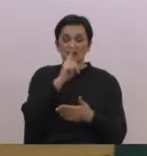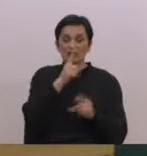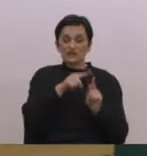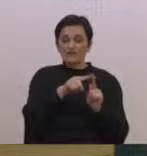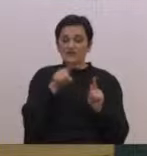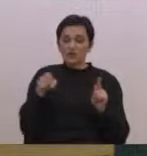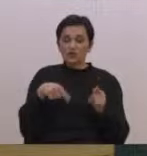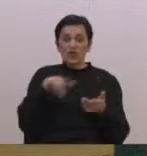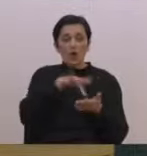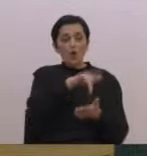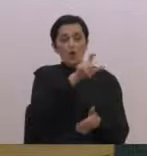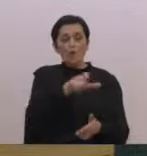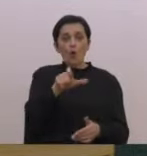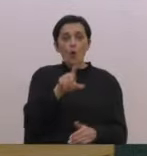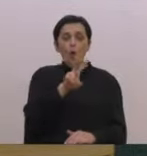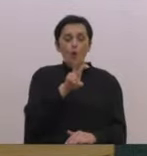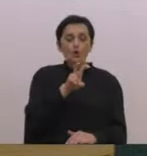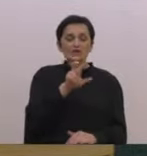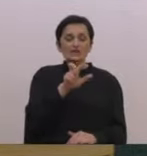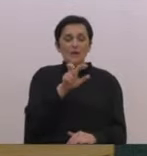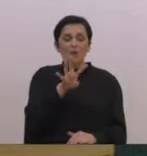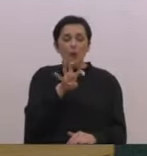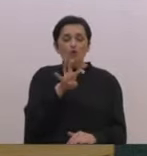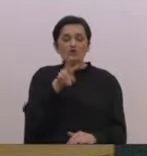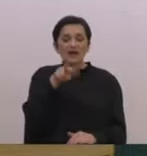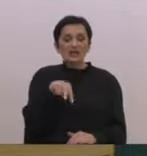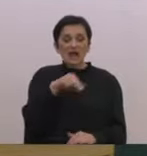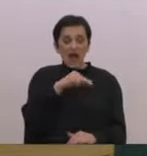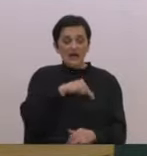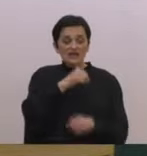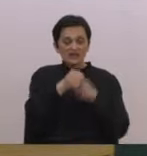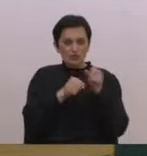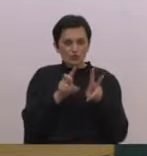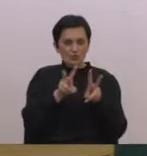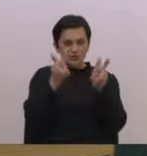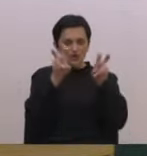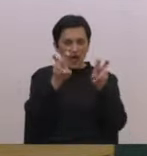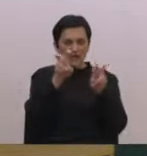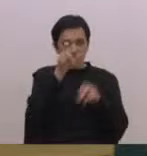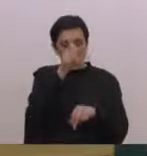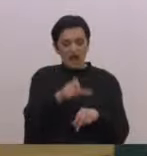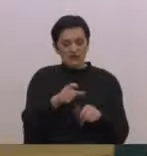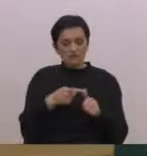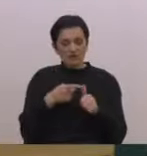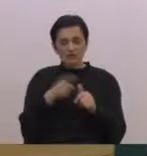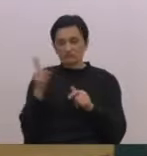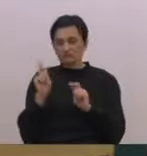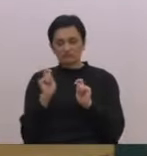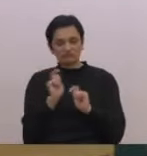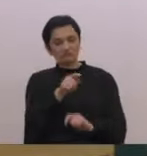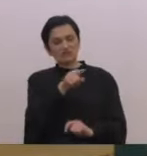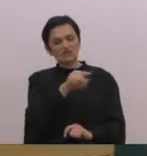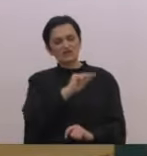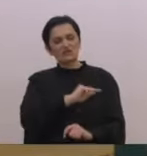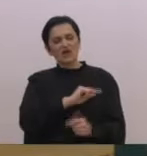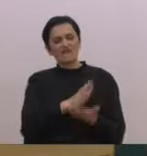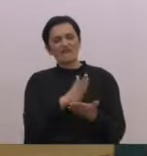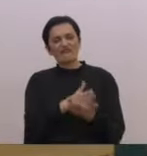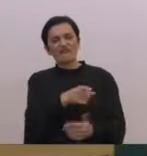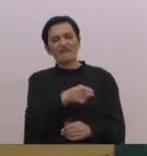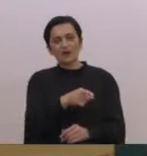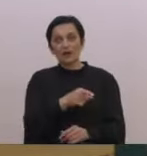Da mosahleoba ora sama s-o tchaslarze, da sakmebul, čharevši, adamians e zahitro e citra, e da sakmebulia.